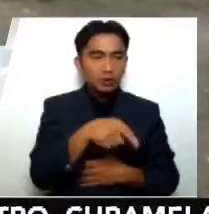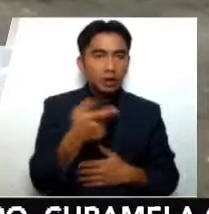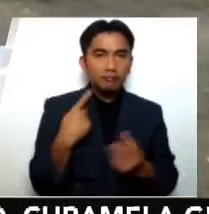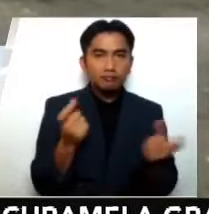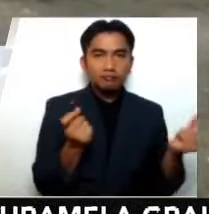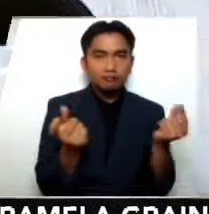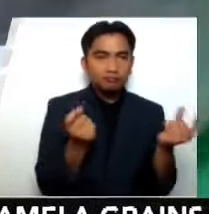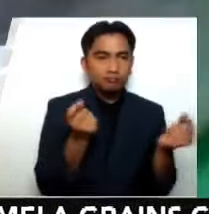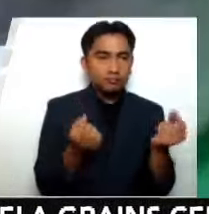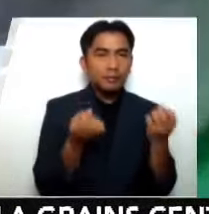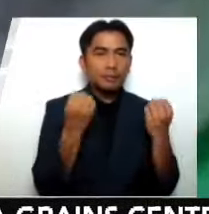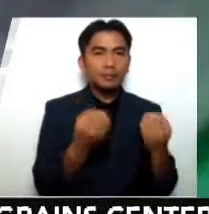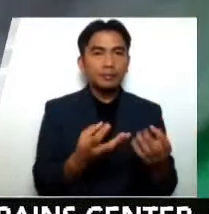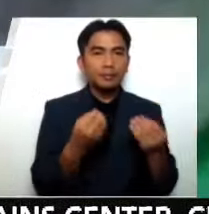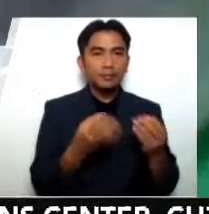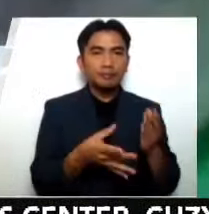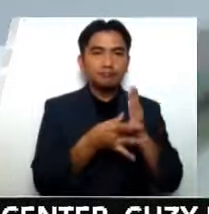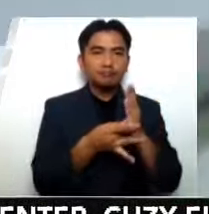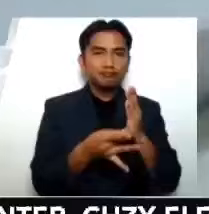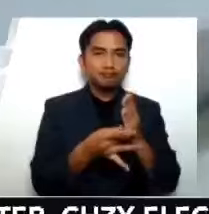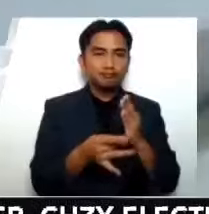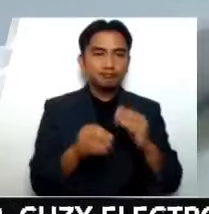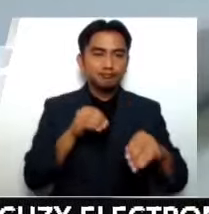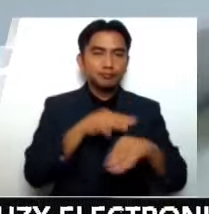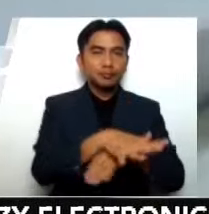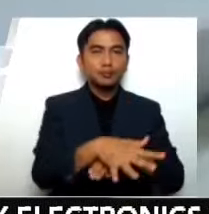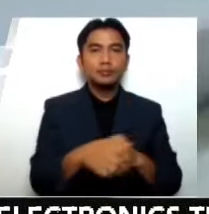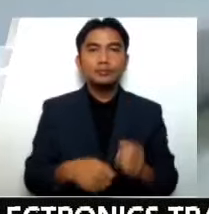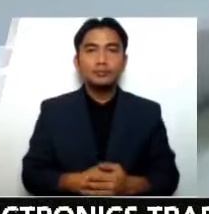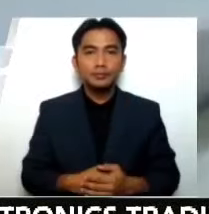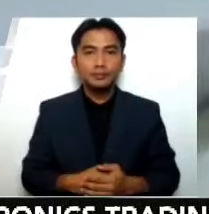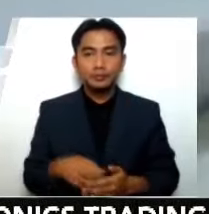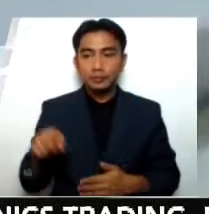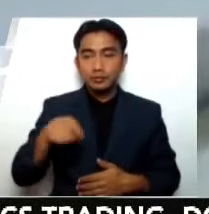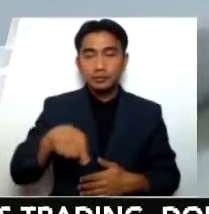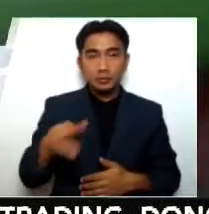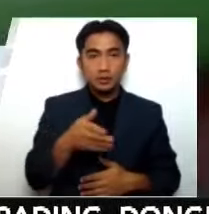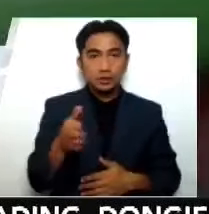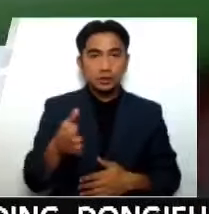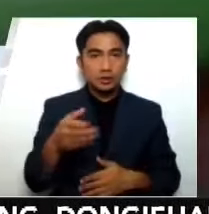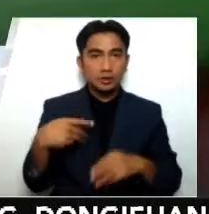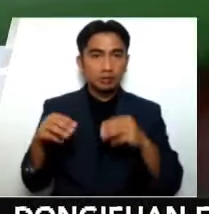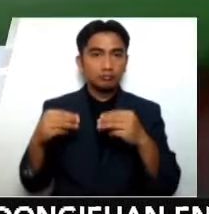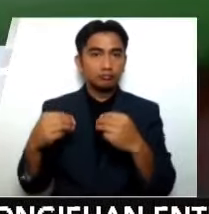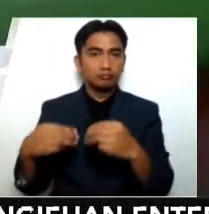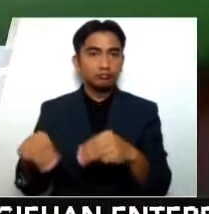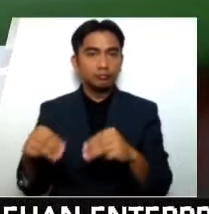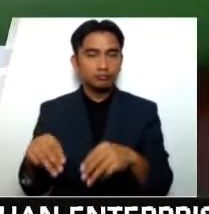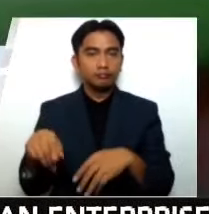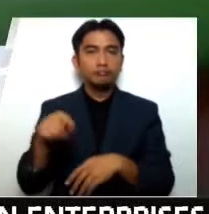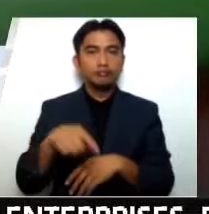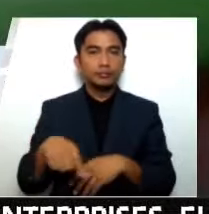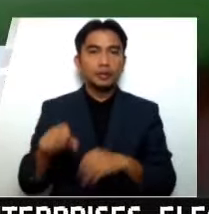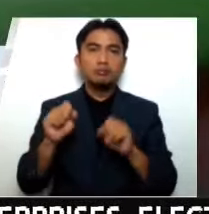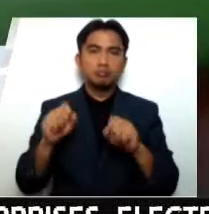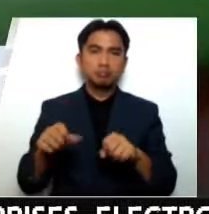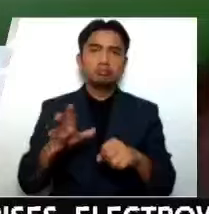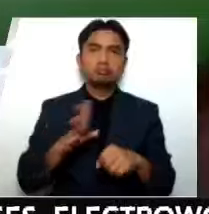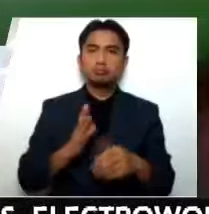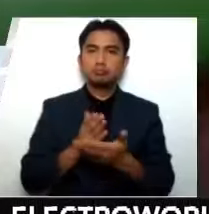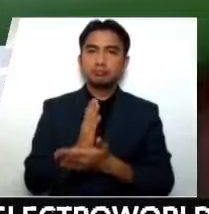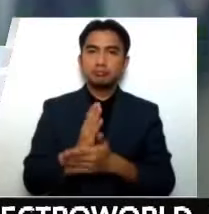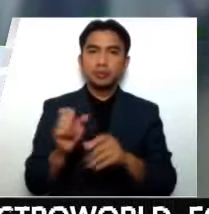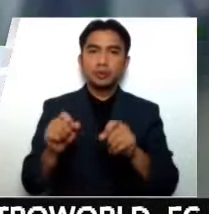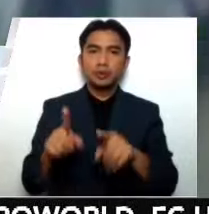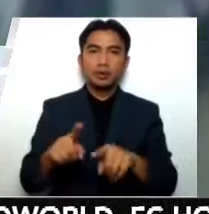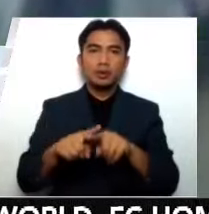ng langis. Ang mga isda naman sa mga palengke ng Bataan, ligtas pang kainin ayon sa BFAR, pero bagsak na ang